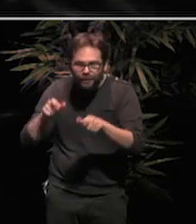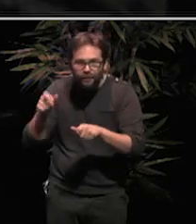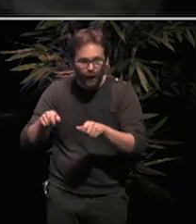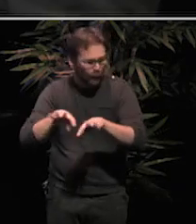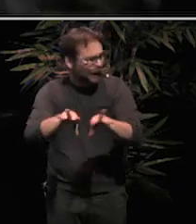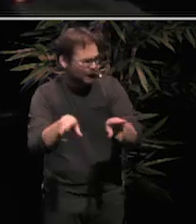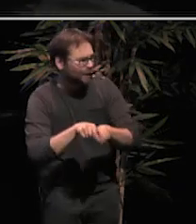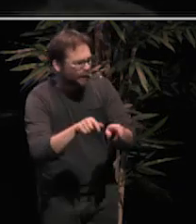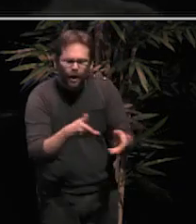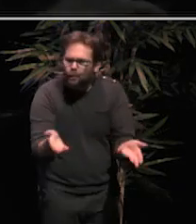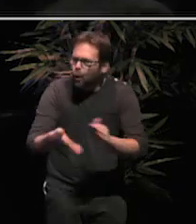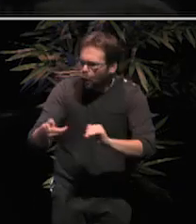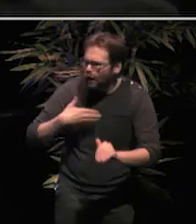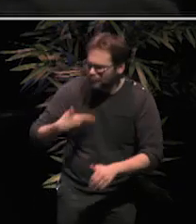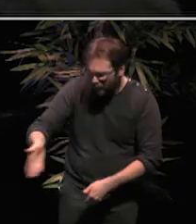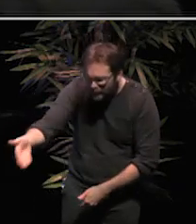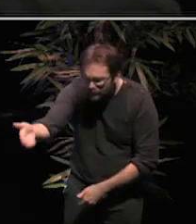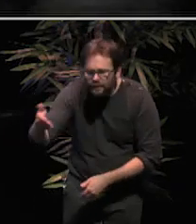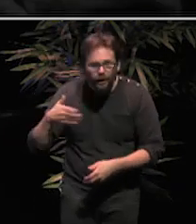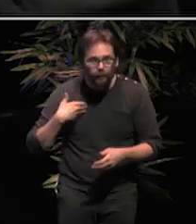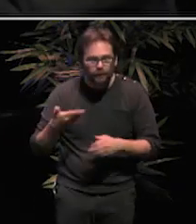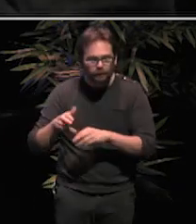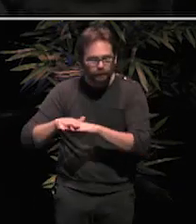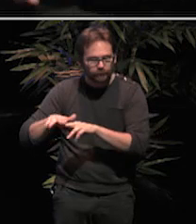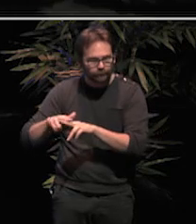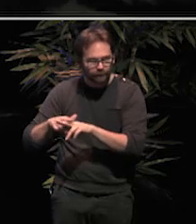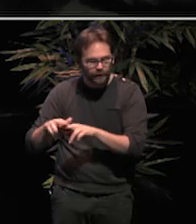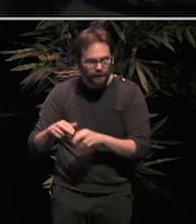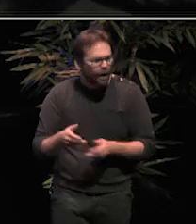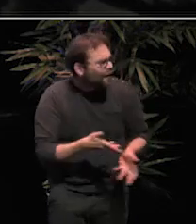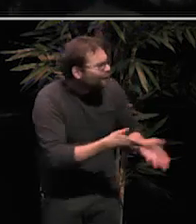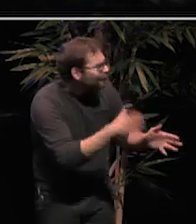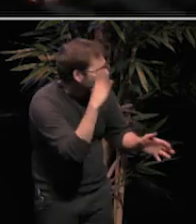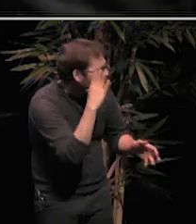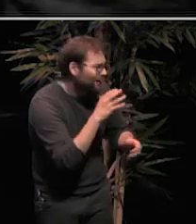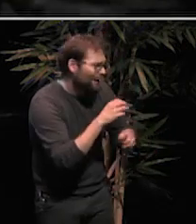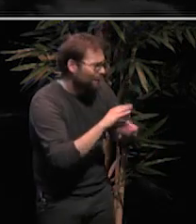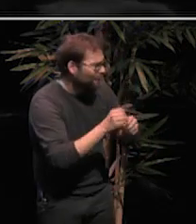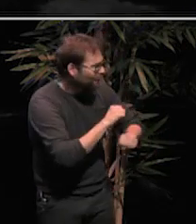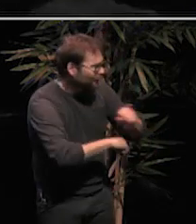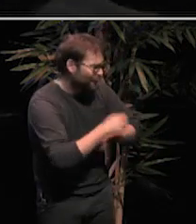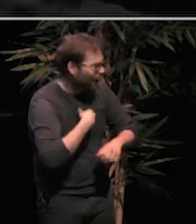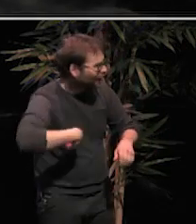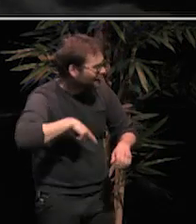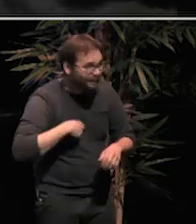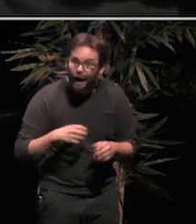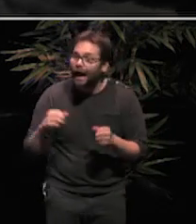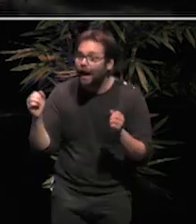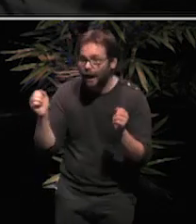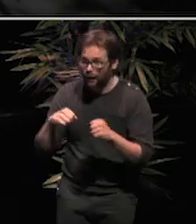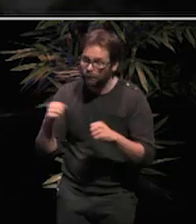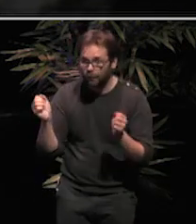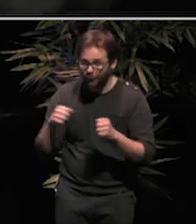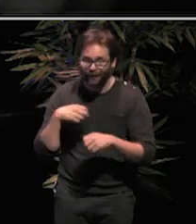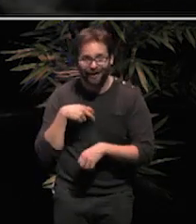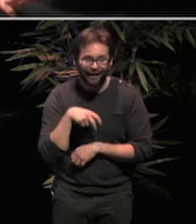Je leur confiais la barre. Donc il me disait, mais vas-y, va dormir, il n'y a pas de problème, on s'occupe du bateau. Okay. Donc je partais dormir, je mettais quand même